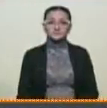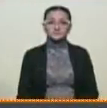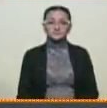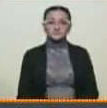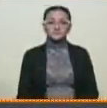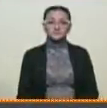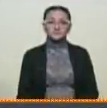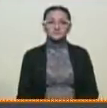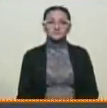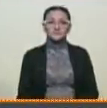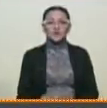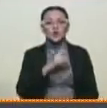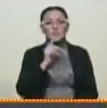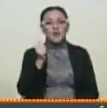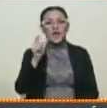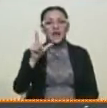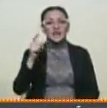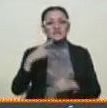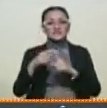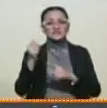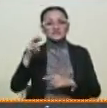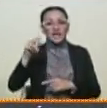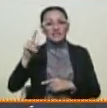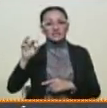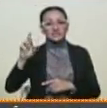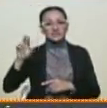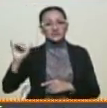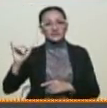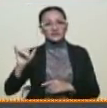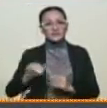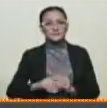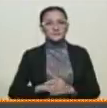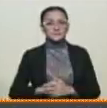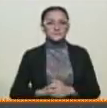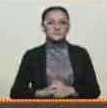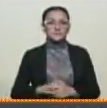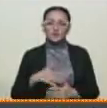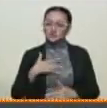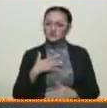Lukashenko. Nos sentimos verdaderamente en nuestra casa,